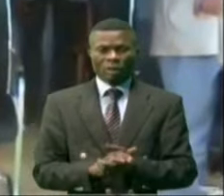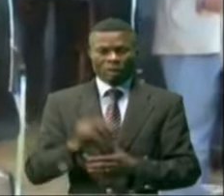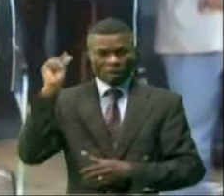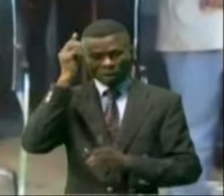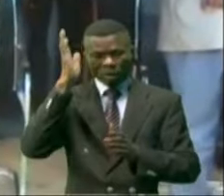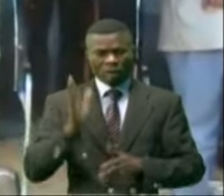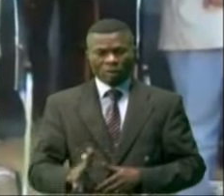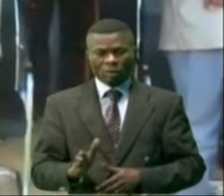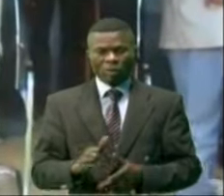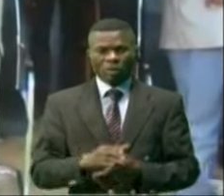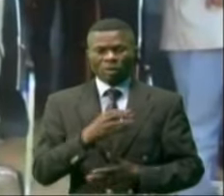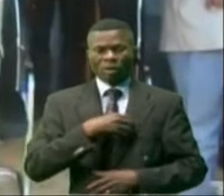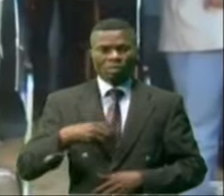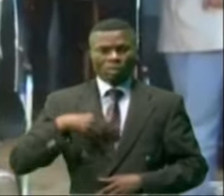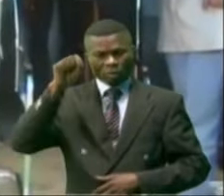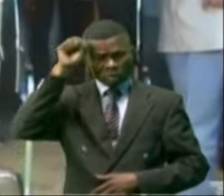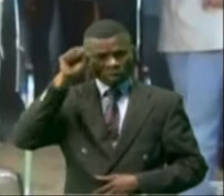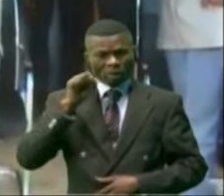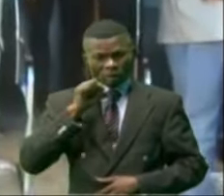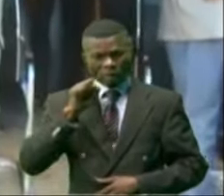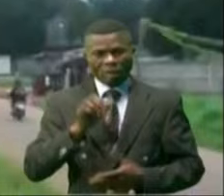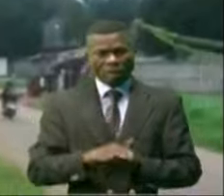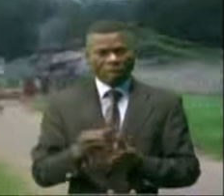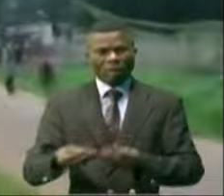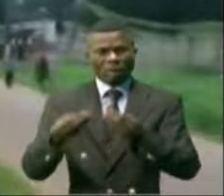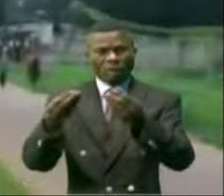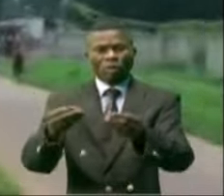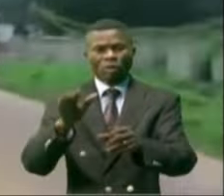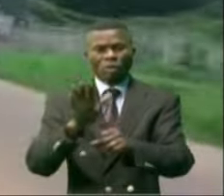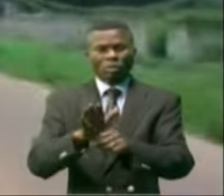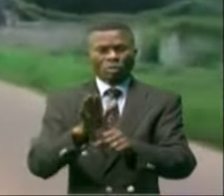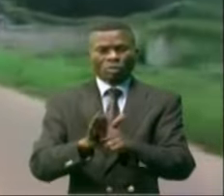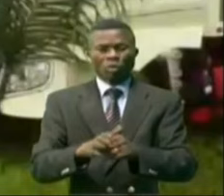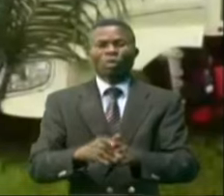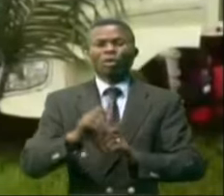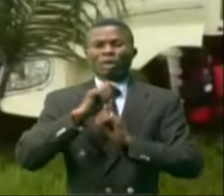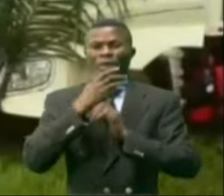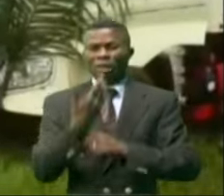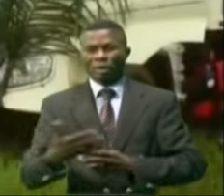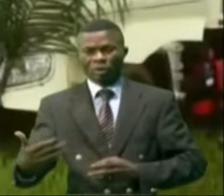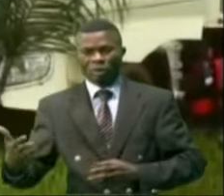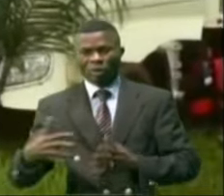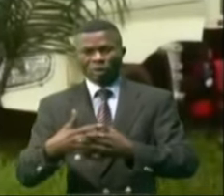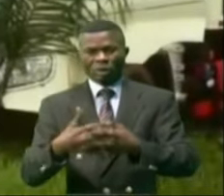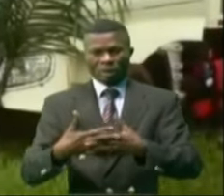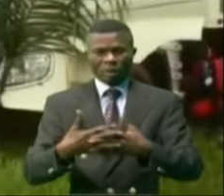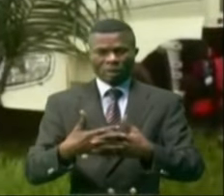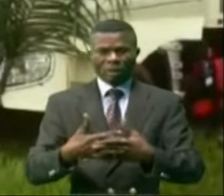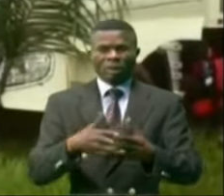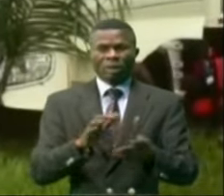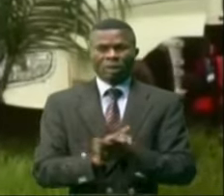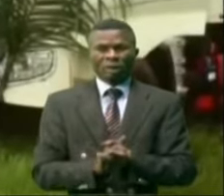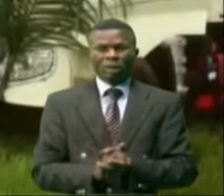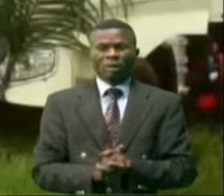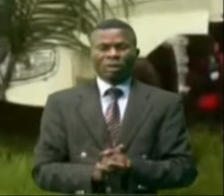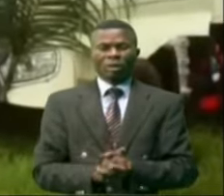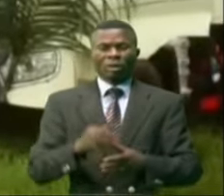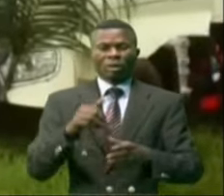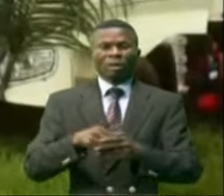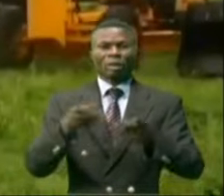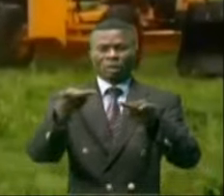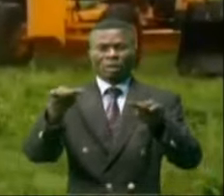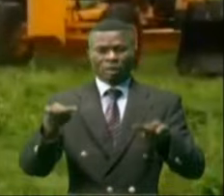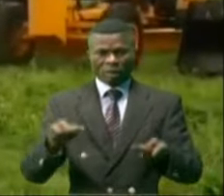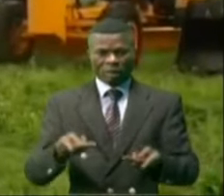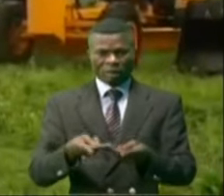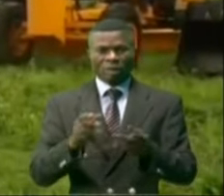Lundimba Mobutu a conduit une forte délégation ce week-end à Businga. L'objectif de sa présence dans la cité portuaire